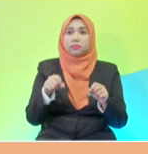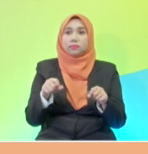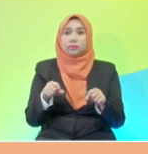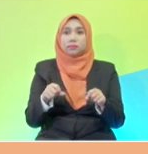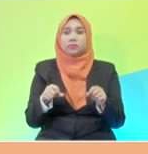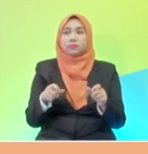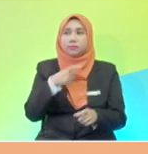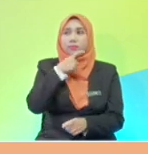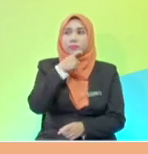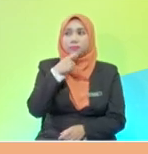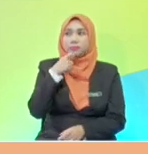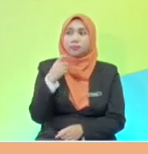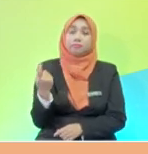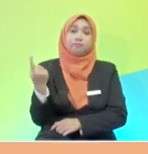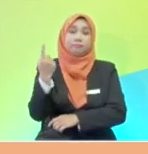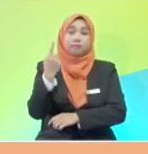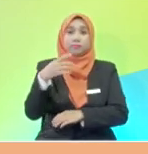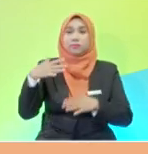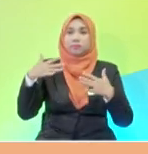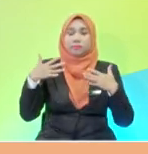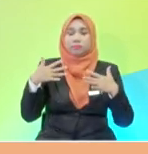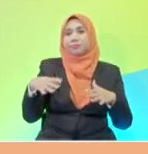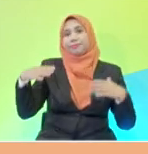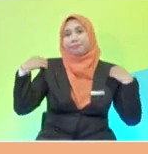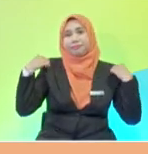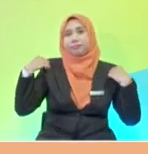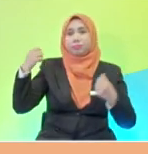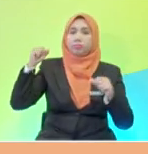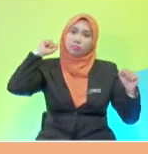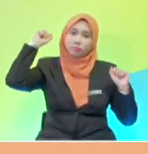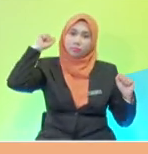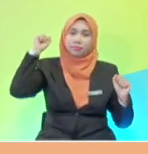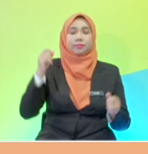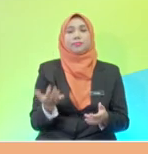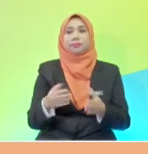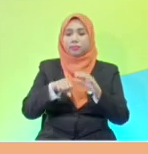untuk proses pengeringan stocking baju tuano dan sebagainya